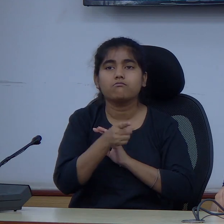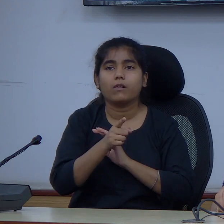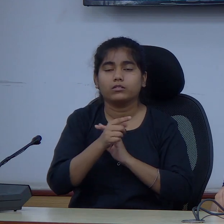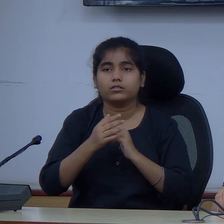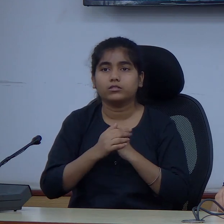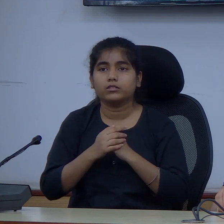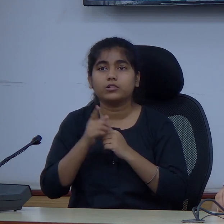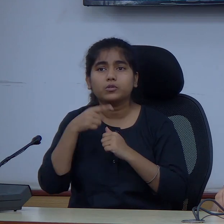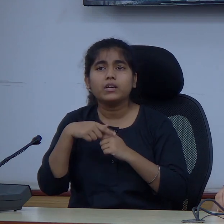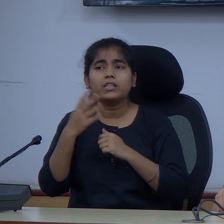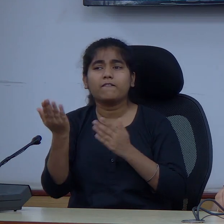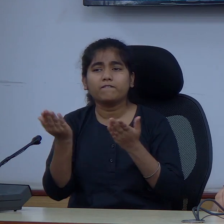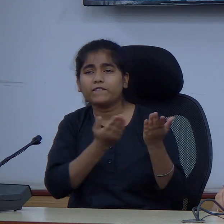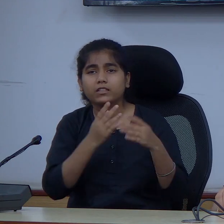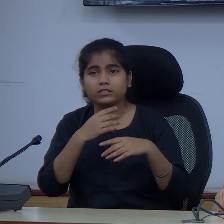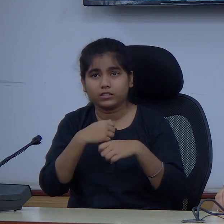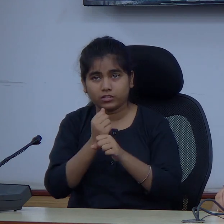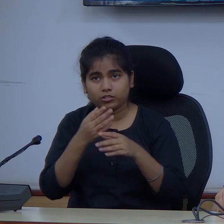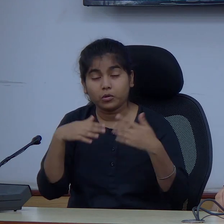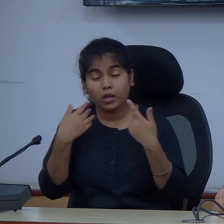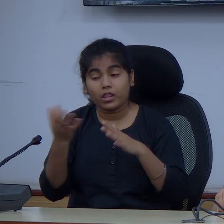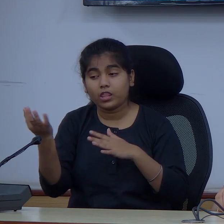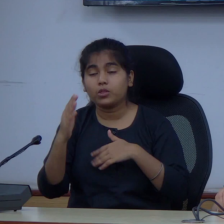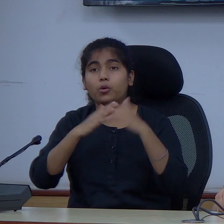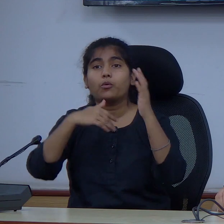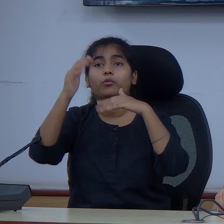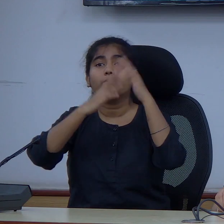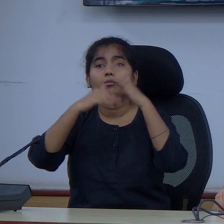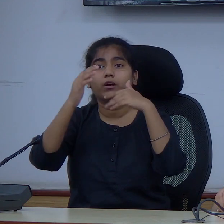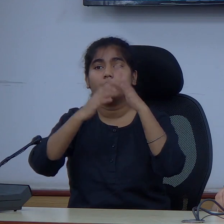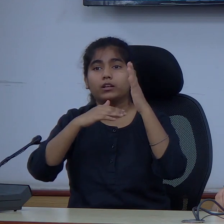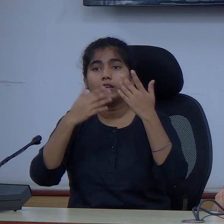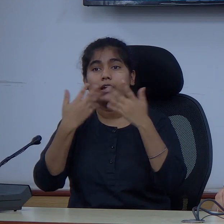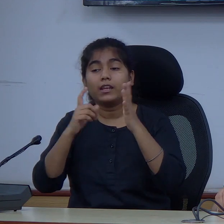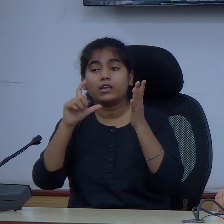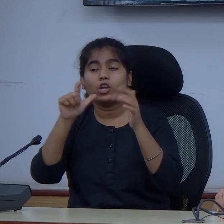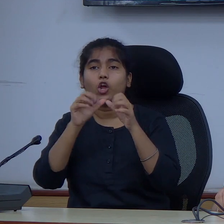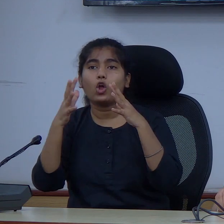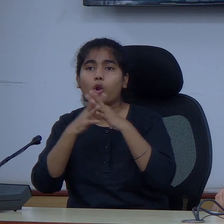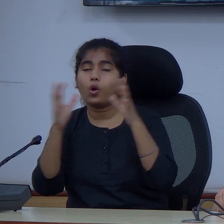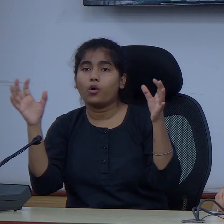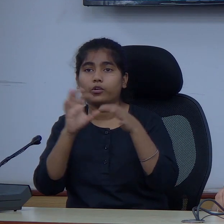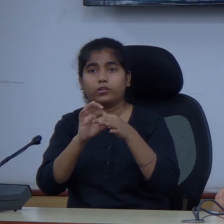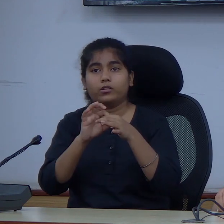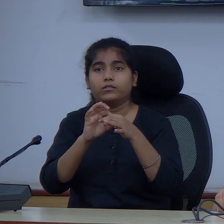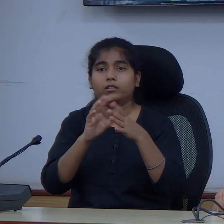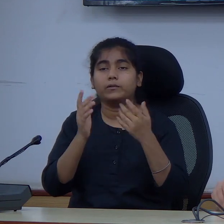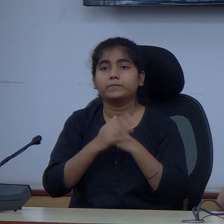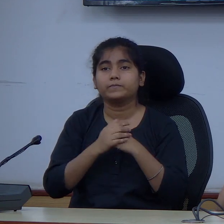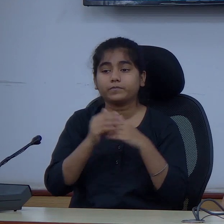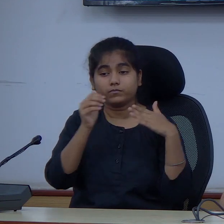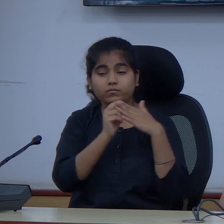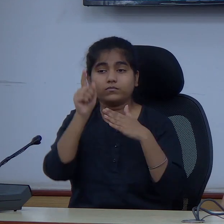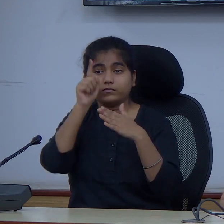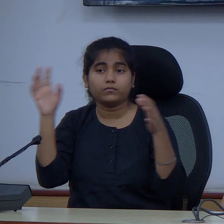अंदर वाइड डोर नहीं होगा और फोल्डेबल रैंप नहीं होगा जिससे कि एक व्हीलचेयर जा सके। तो ऐसी सुविधा बनाई जा रही है कि कोई नई बिल्डिंग अगर